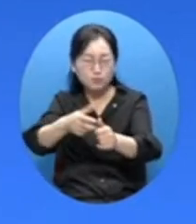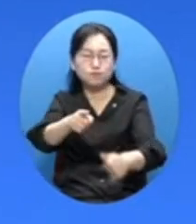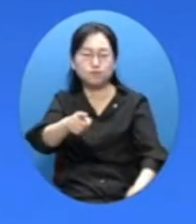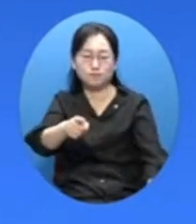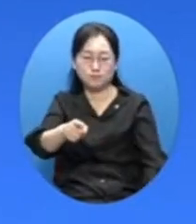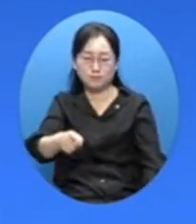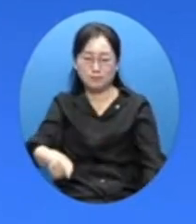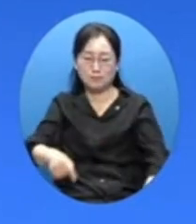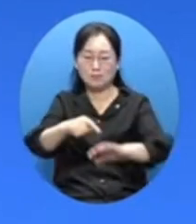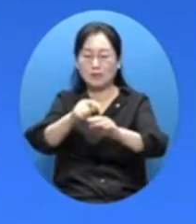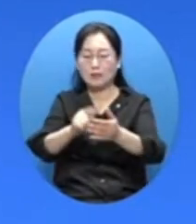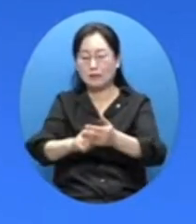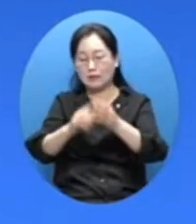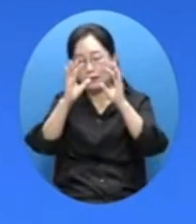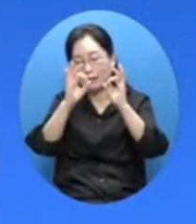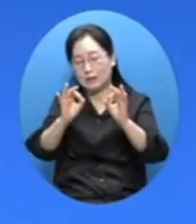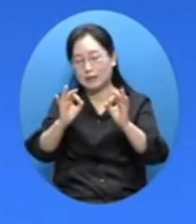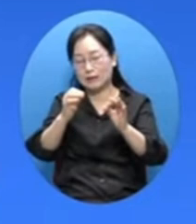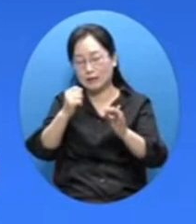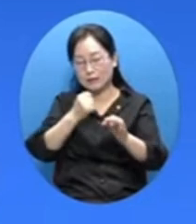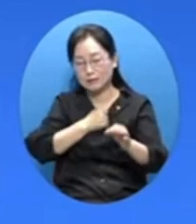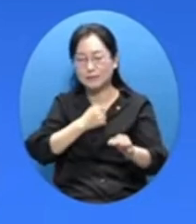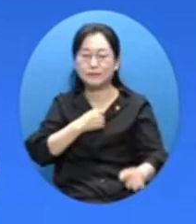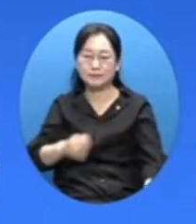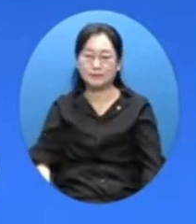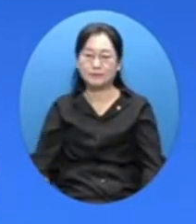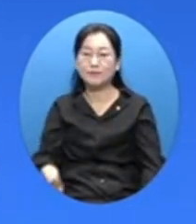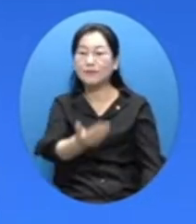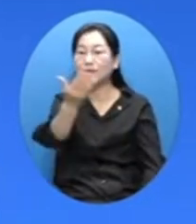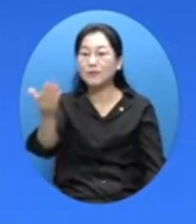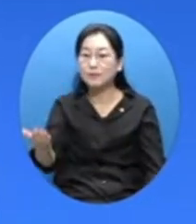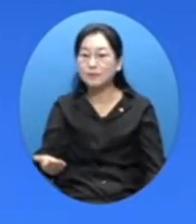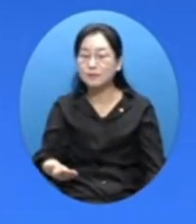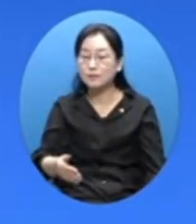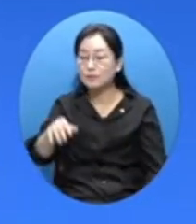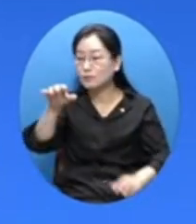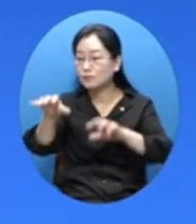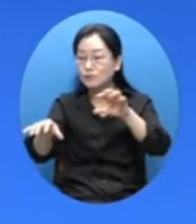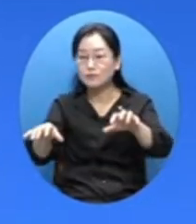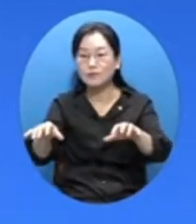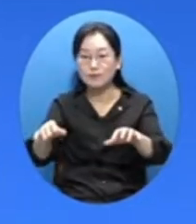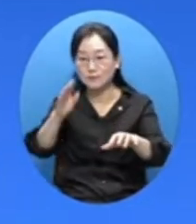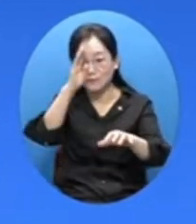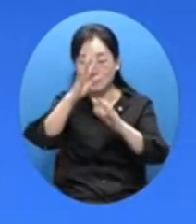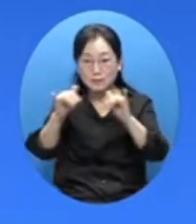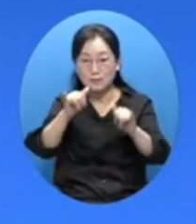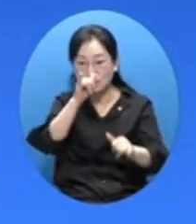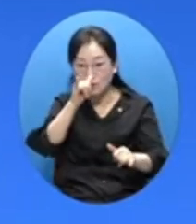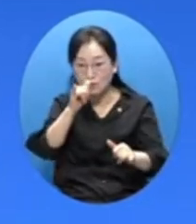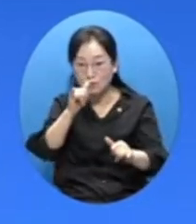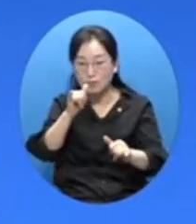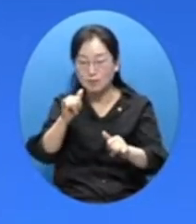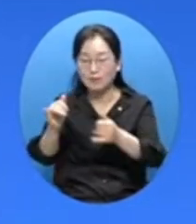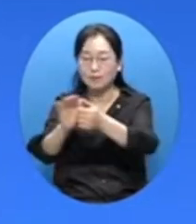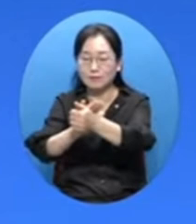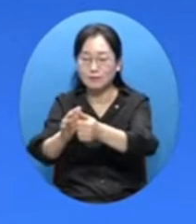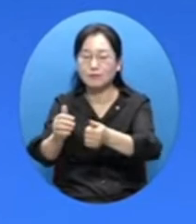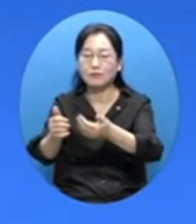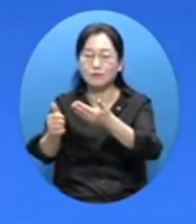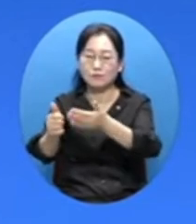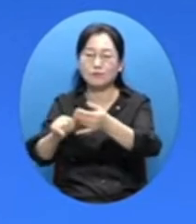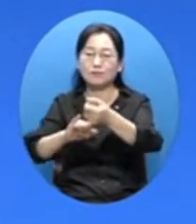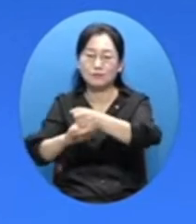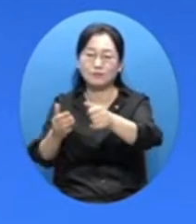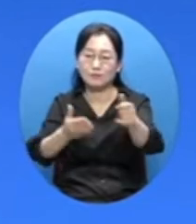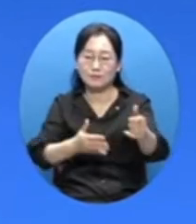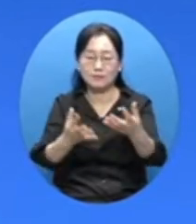마음에 탄식하셨습니다. 여러분 우리 주위에 병든 사람이 있을 때 우리가 사랑으로 그를 돌봐야 되는 것입니다.